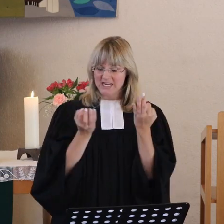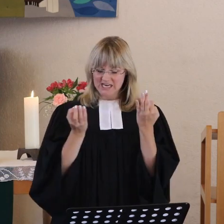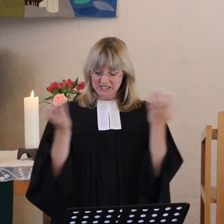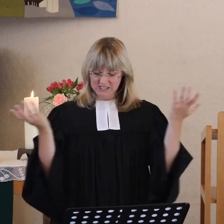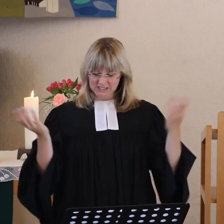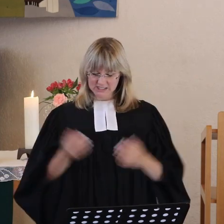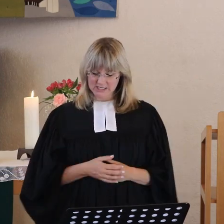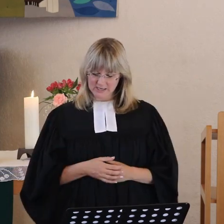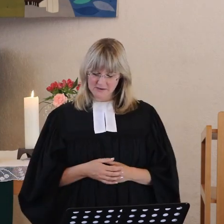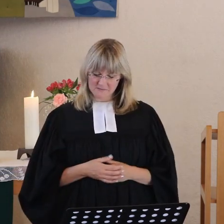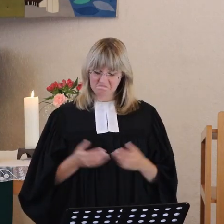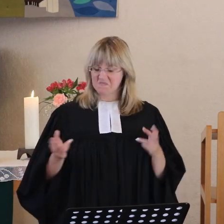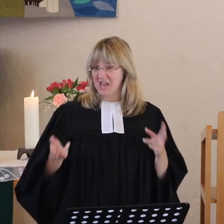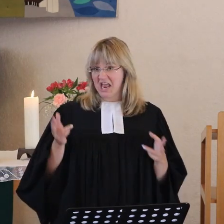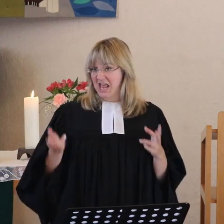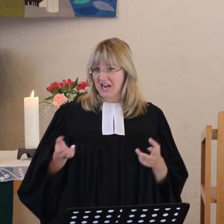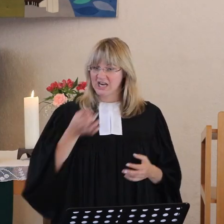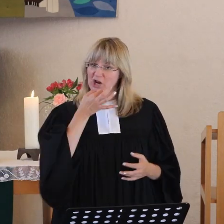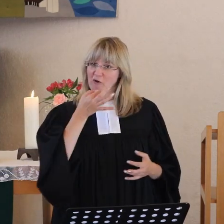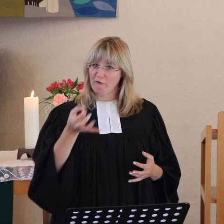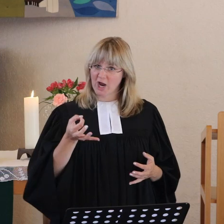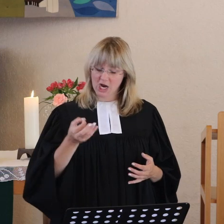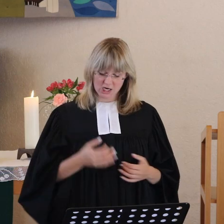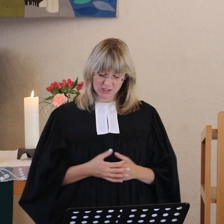Vereinbarungen und Regelungen.